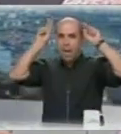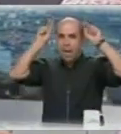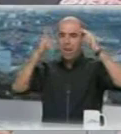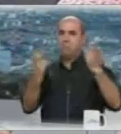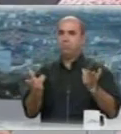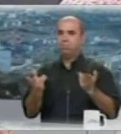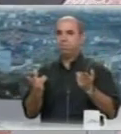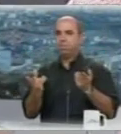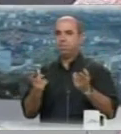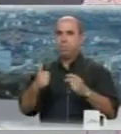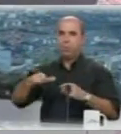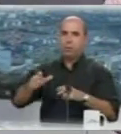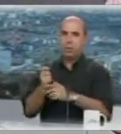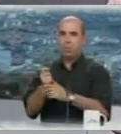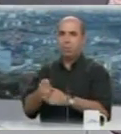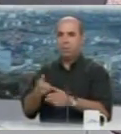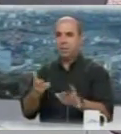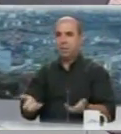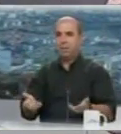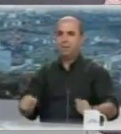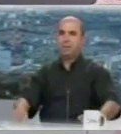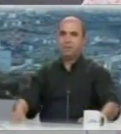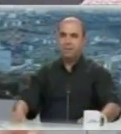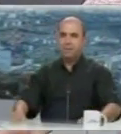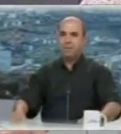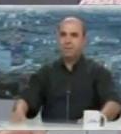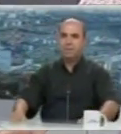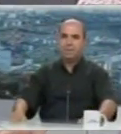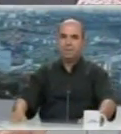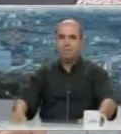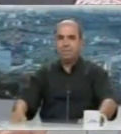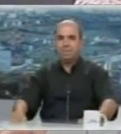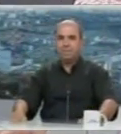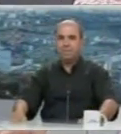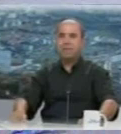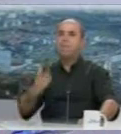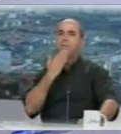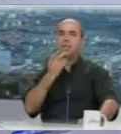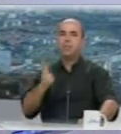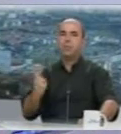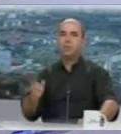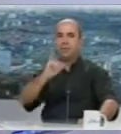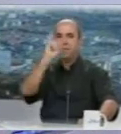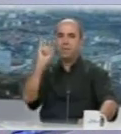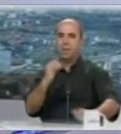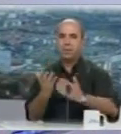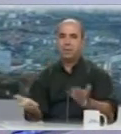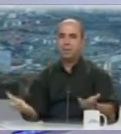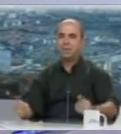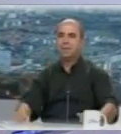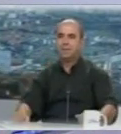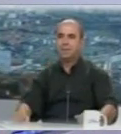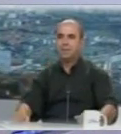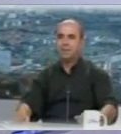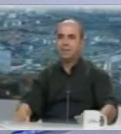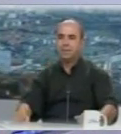الأرانب أيضا يقدر يصيد ظالته هناك في دوودة. تعطيك صحة وسيلة على كل هذه المعلومات. فقط